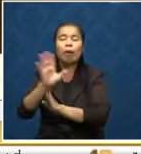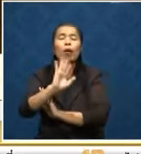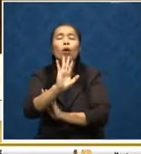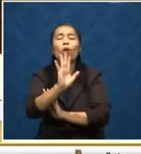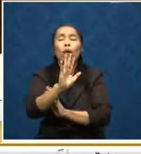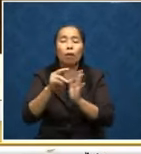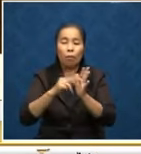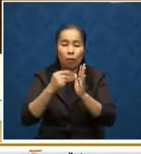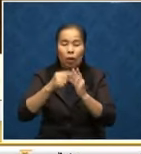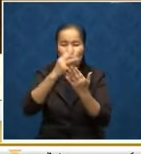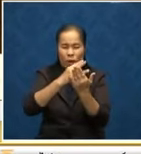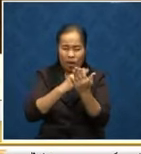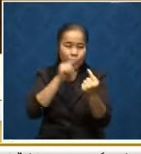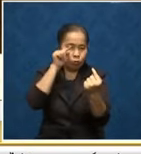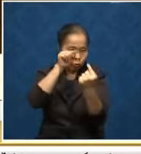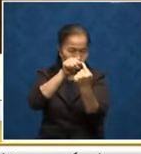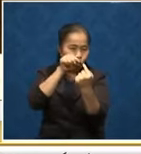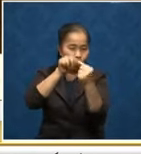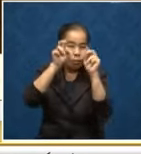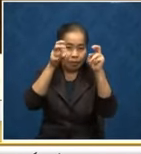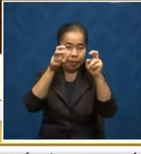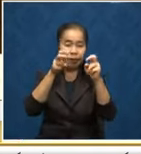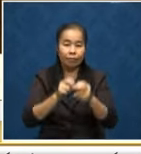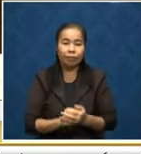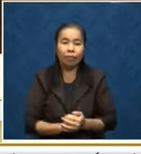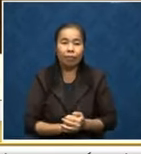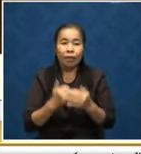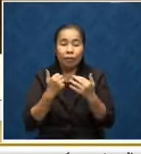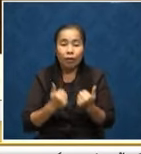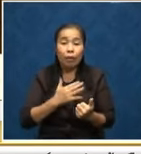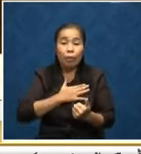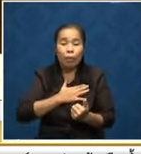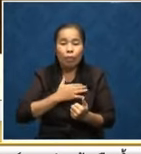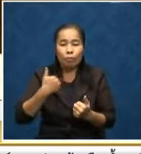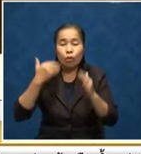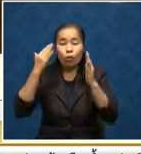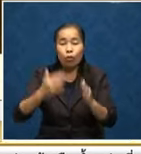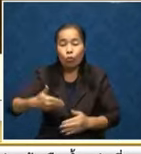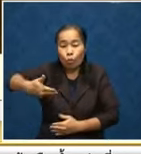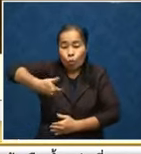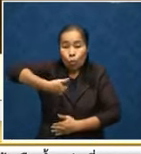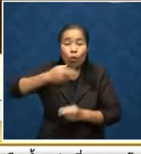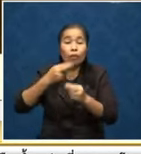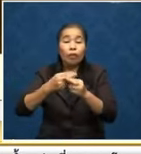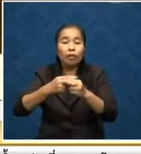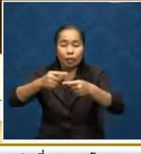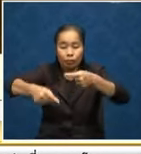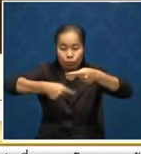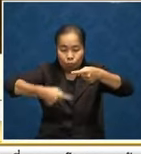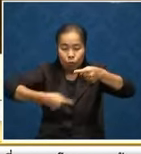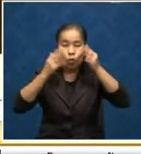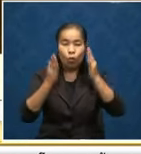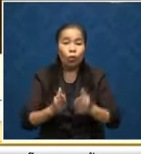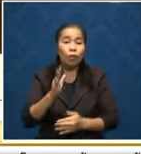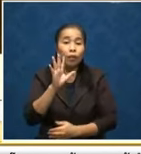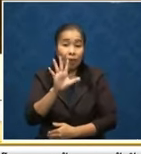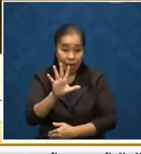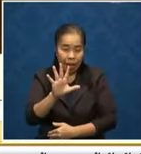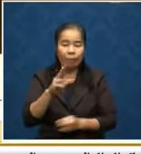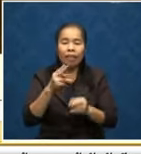ครับ ครับขณะนี้ผมมีผู้ที่ขอเสนอรายเพิ่มเติมอีก5ท่านผมอ่าน